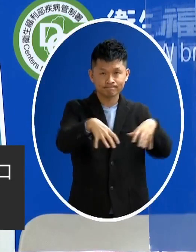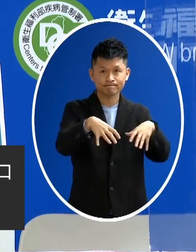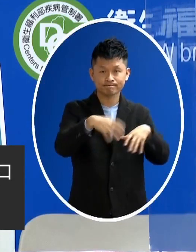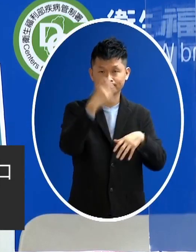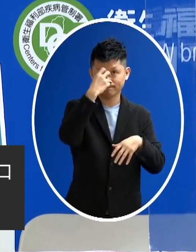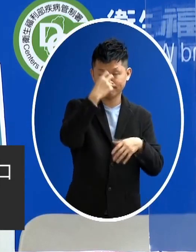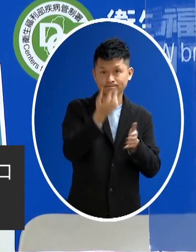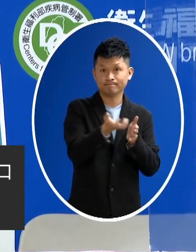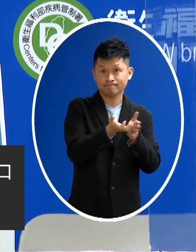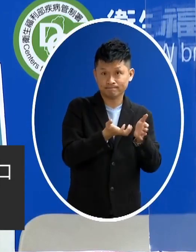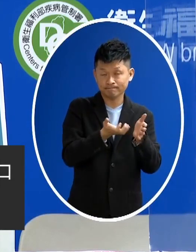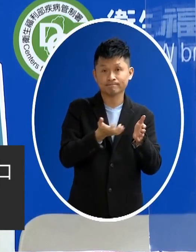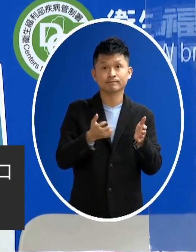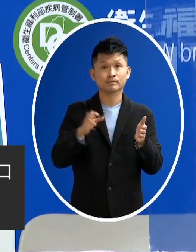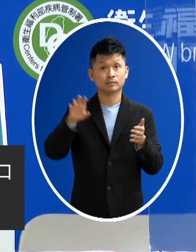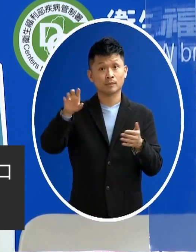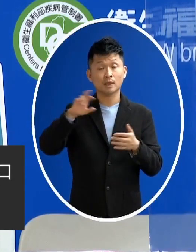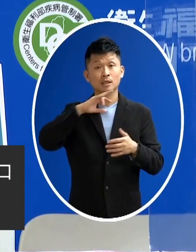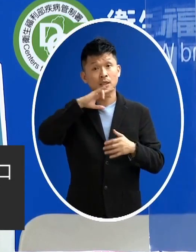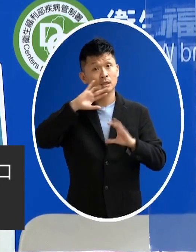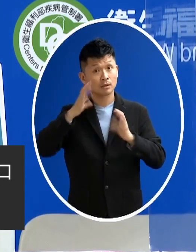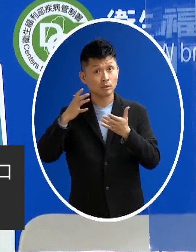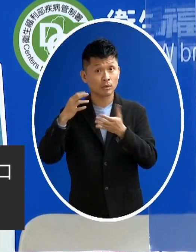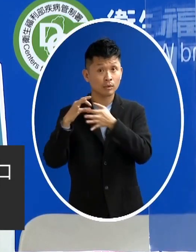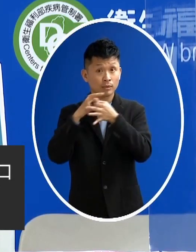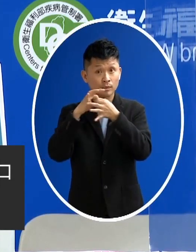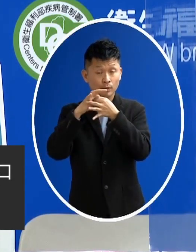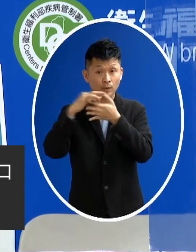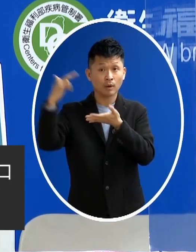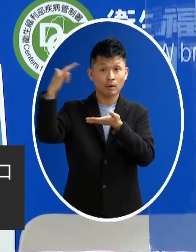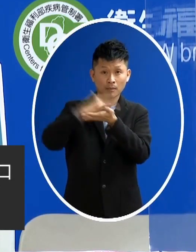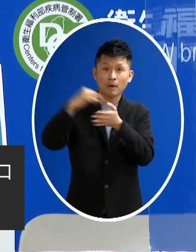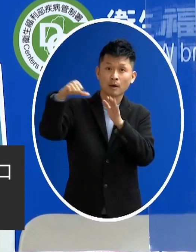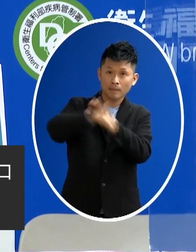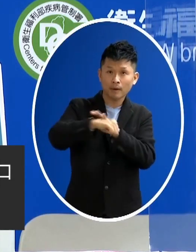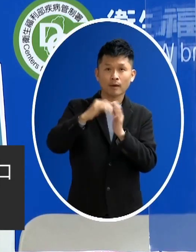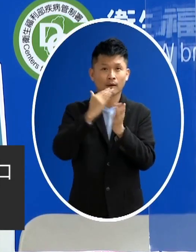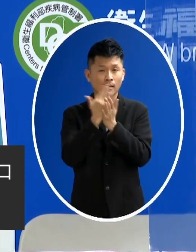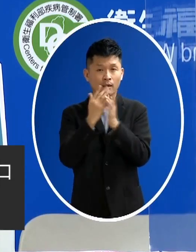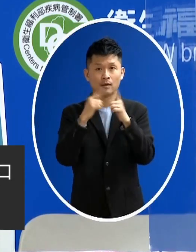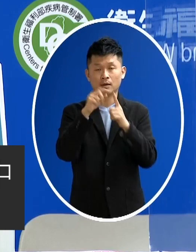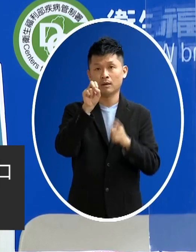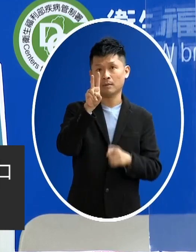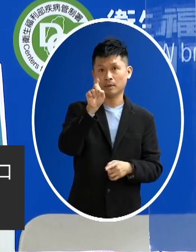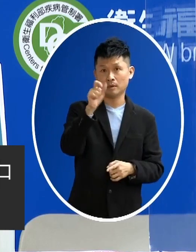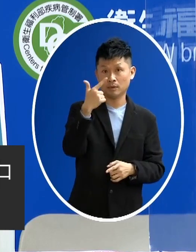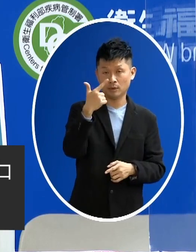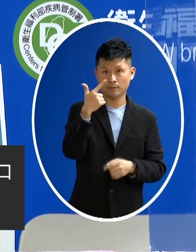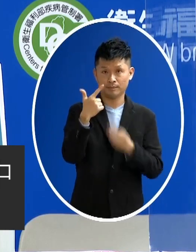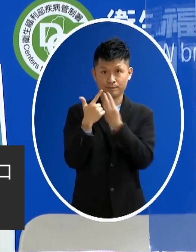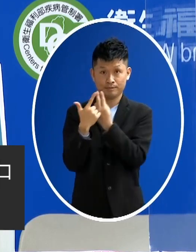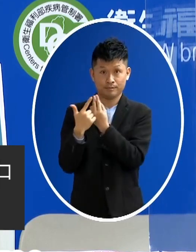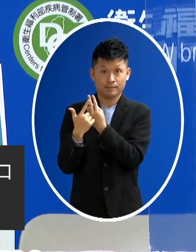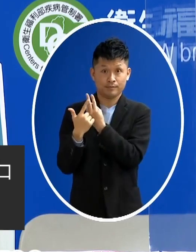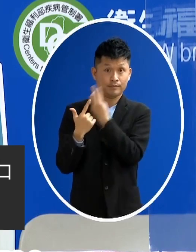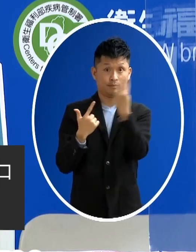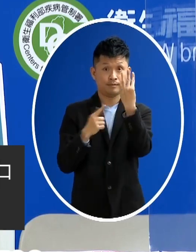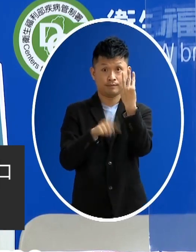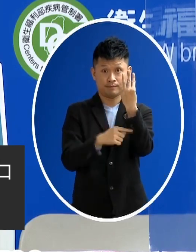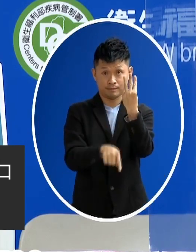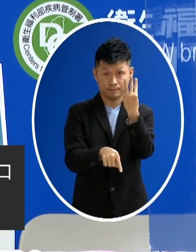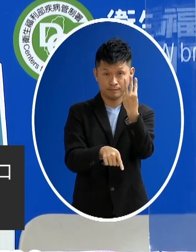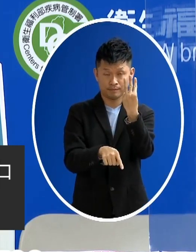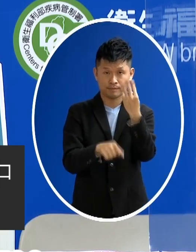入跟英国有关入境的人有216人，那其中有查到有三个人，就是我